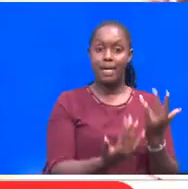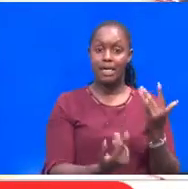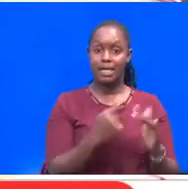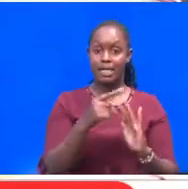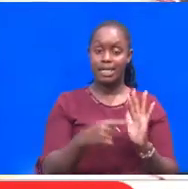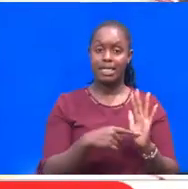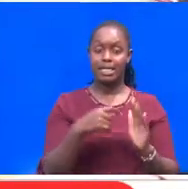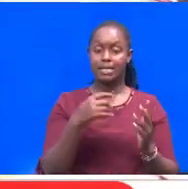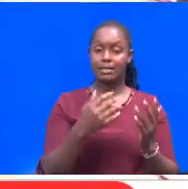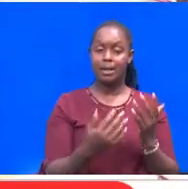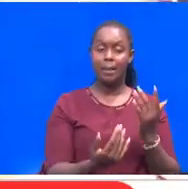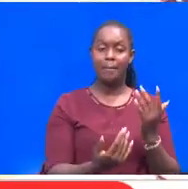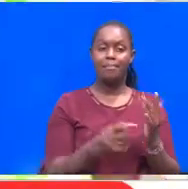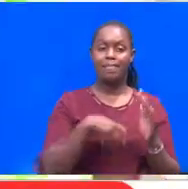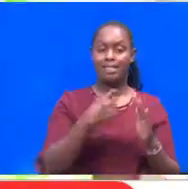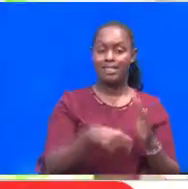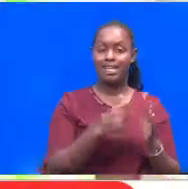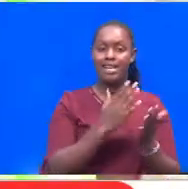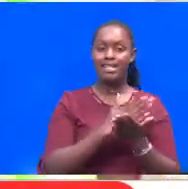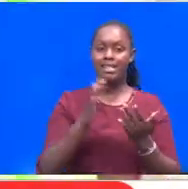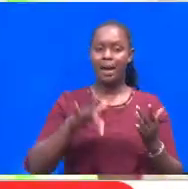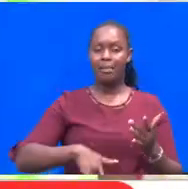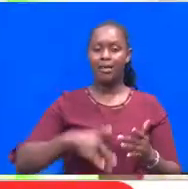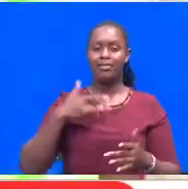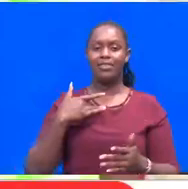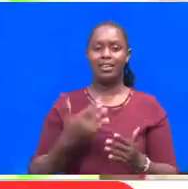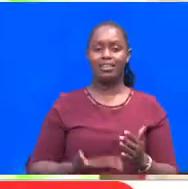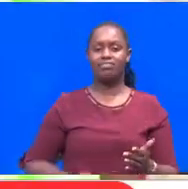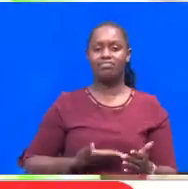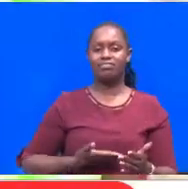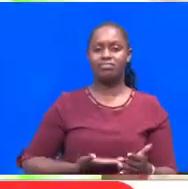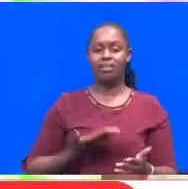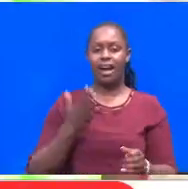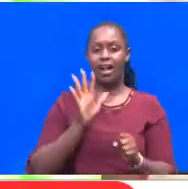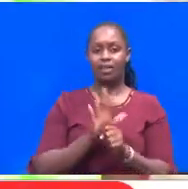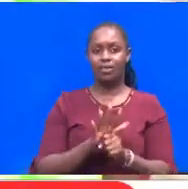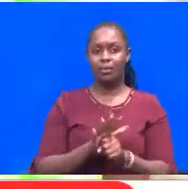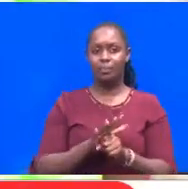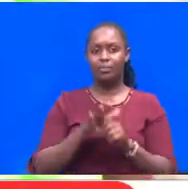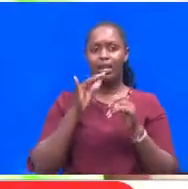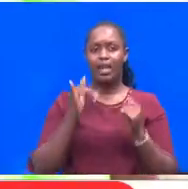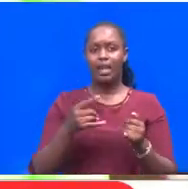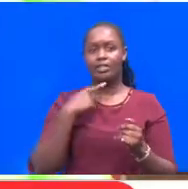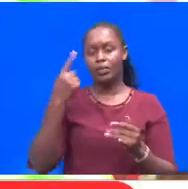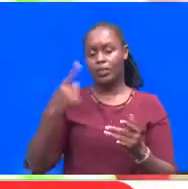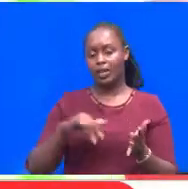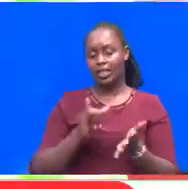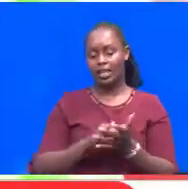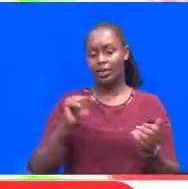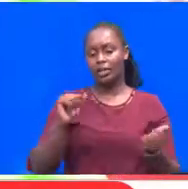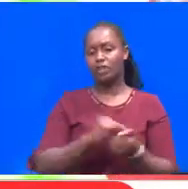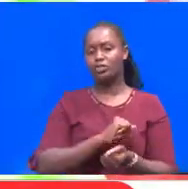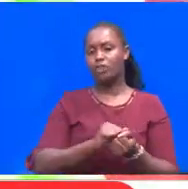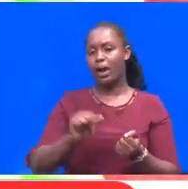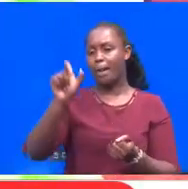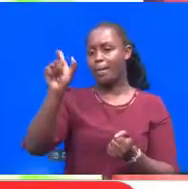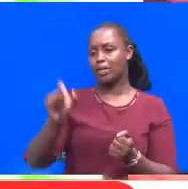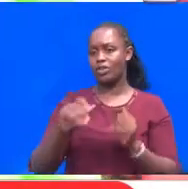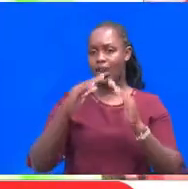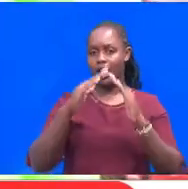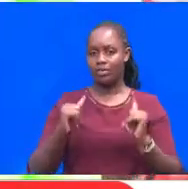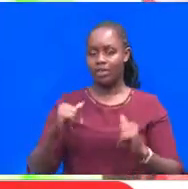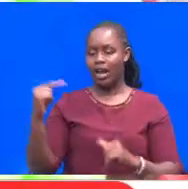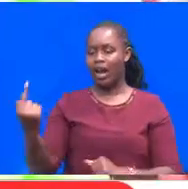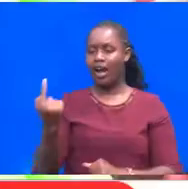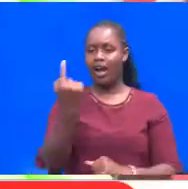kuwa kero kwa baadhi ya wenyeji. Serikali atakisikia ya kwamba mtu ameiba, imebomoa nyumba ya mtu, hawakuji